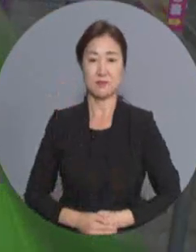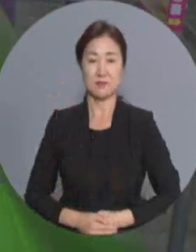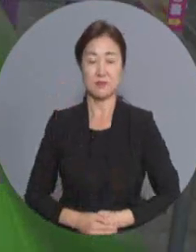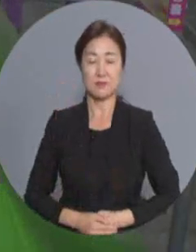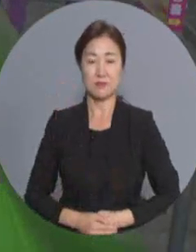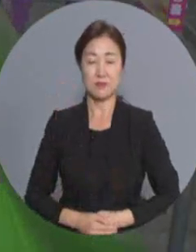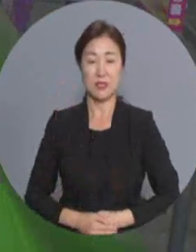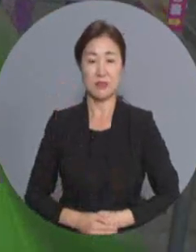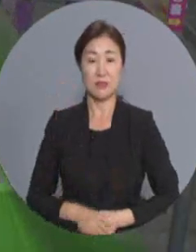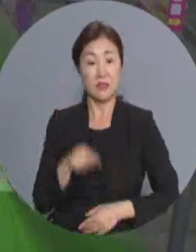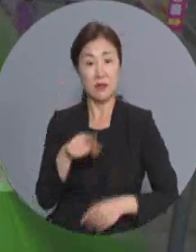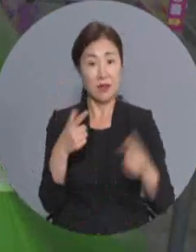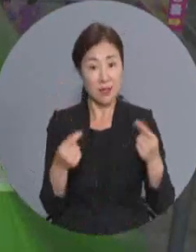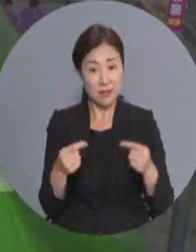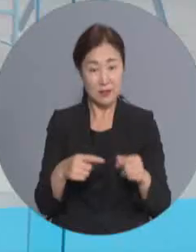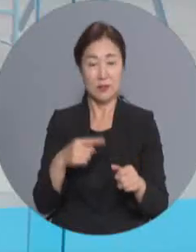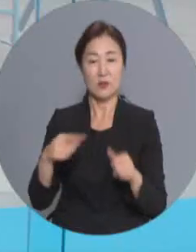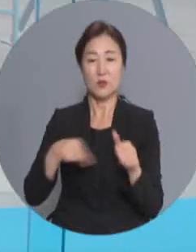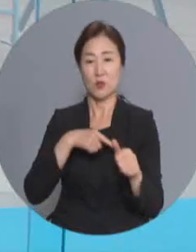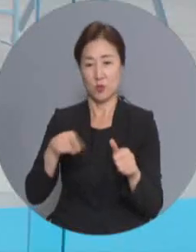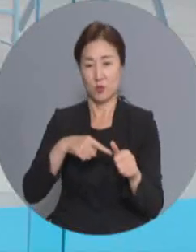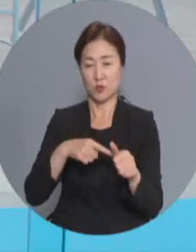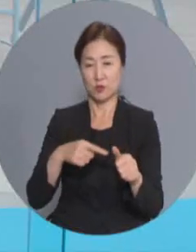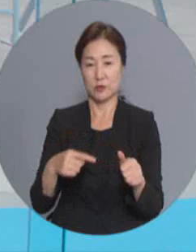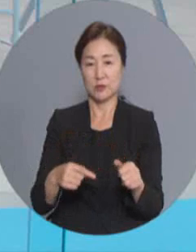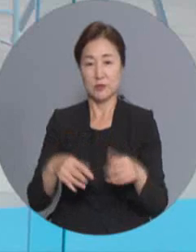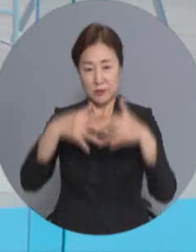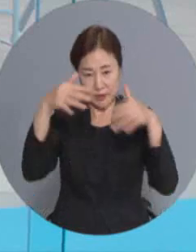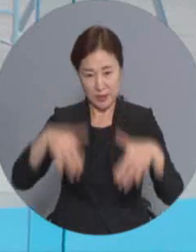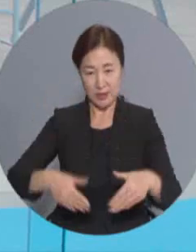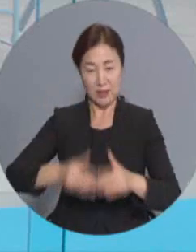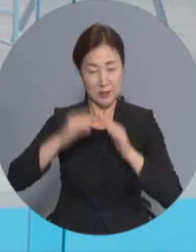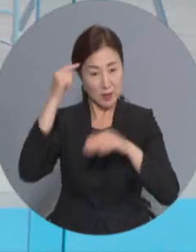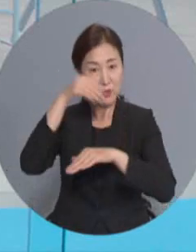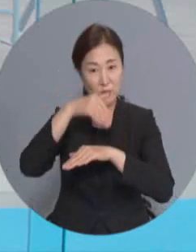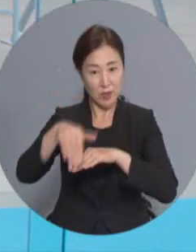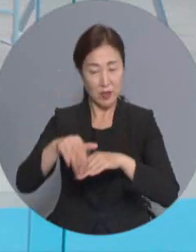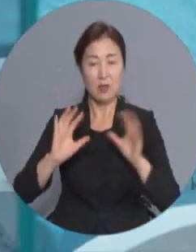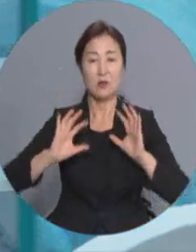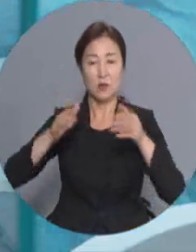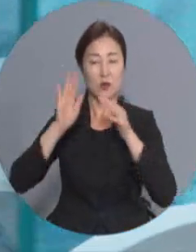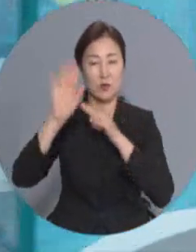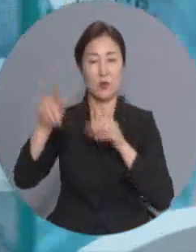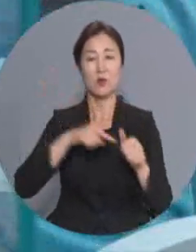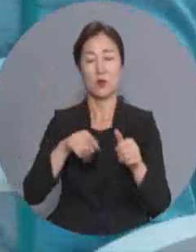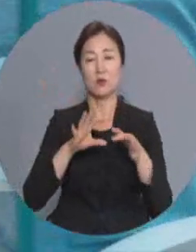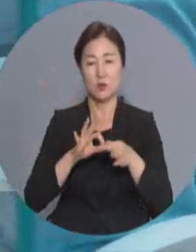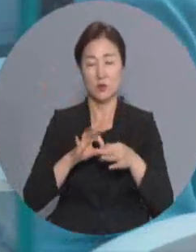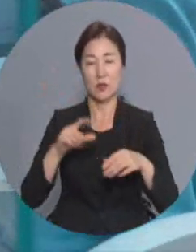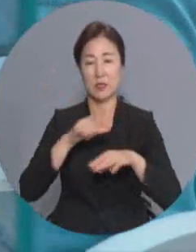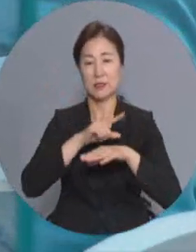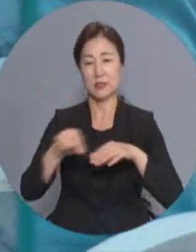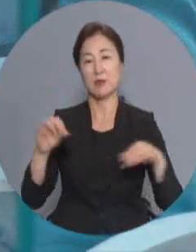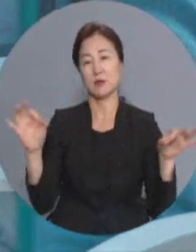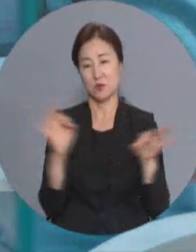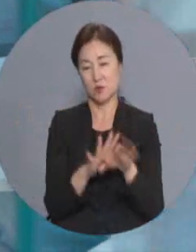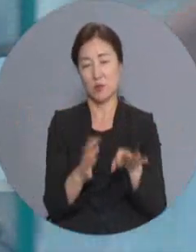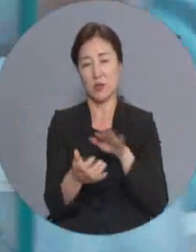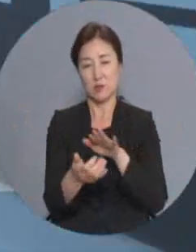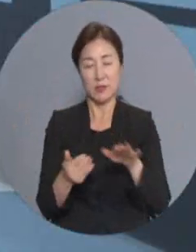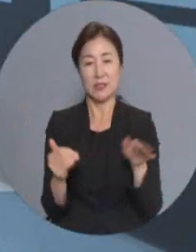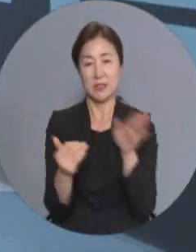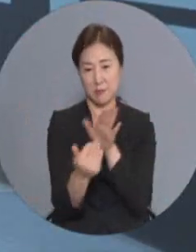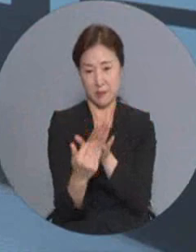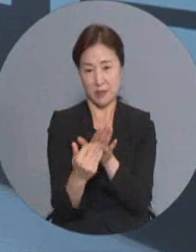순천시에이 같은 교육 생태계 조성 전략은 글로컬 미래 교육을 통한 지방 소멸 문제 대응하는 전남 공교육의